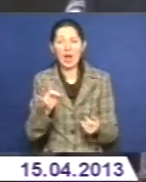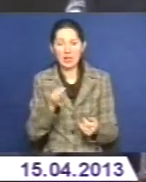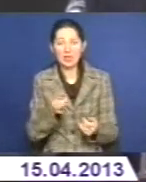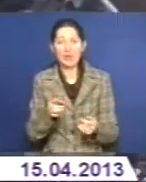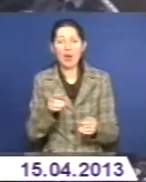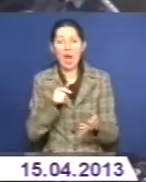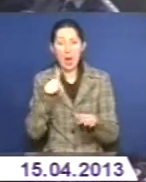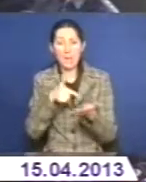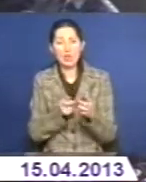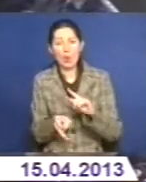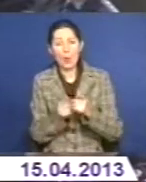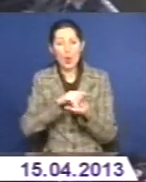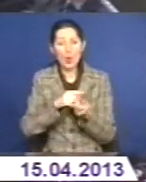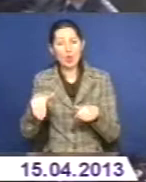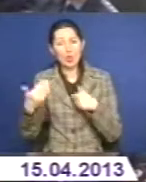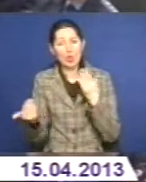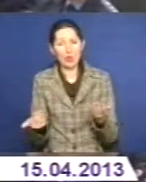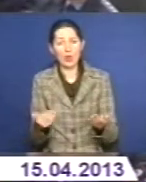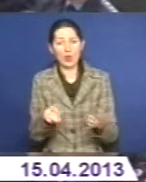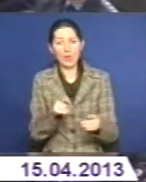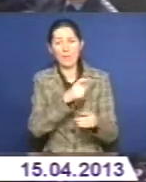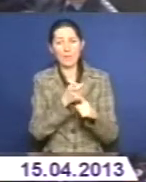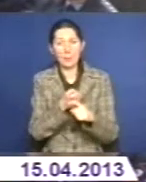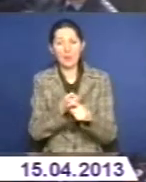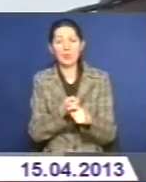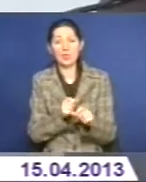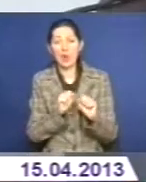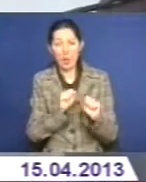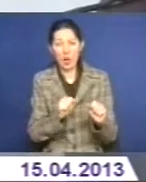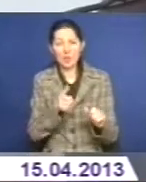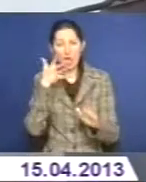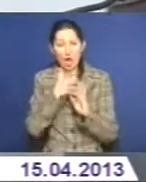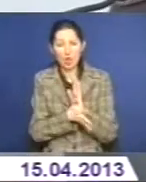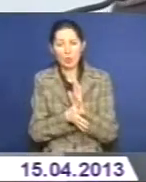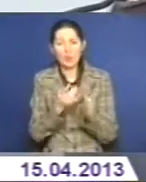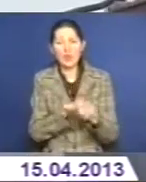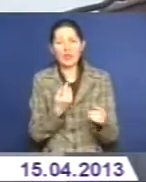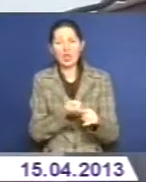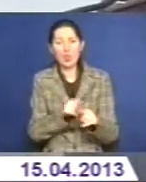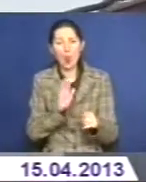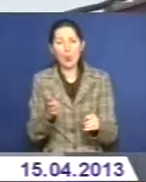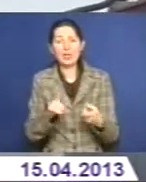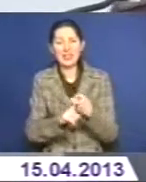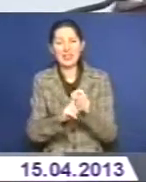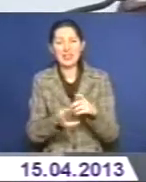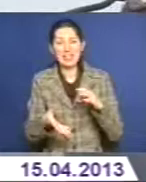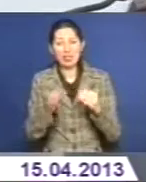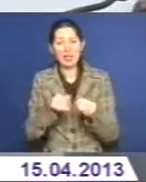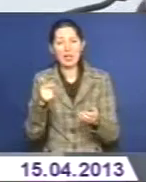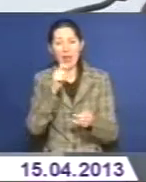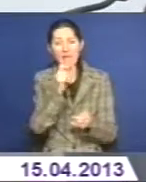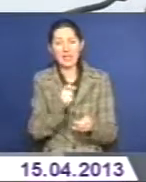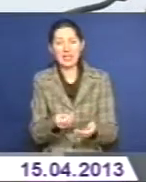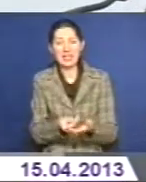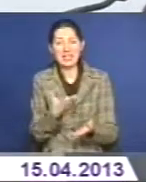опір, бо розуміли, від цього може залежати результат усієї війни. Ціна перемоги була дорогою. Численні людські жертви, а